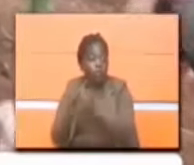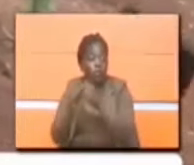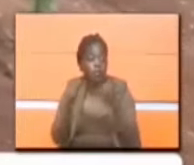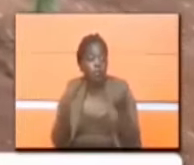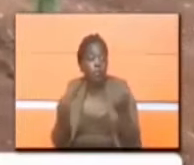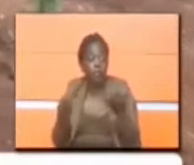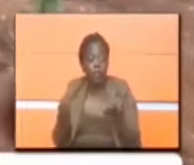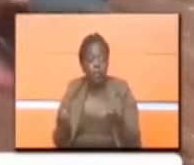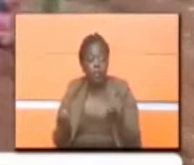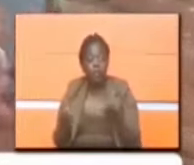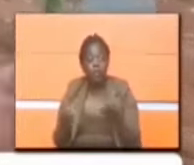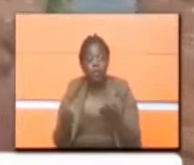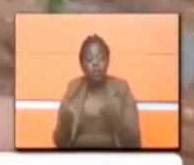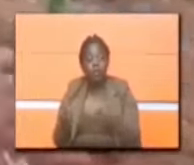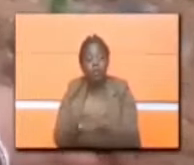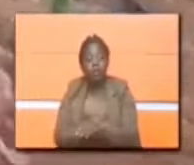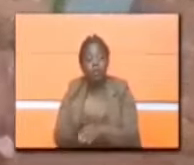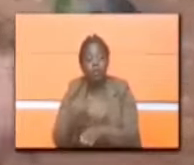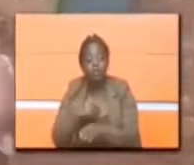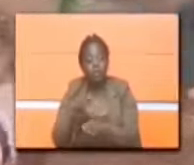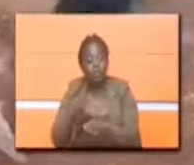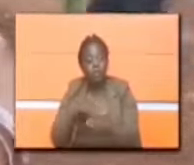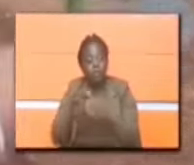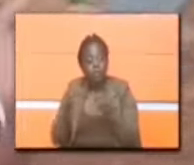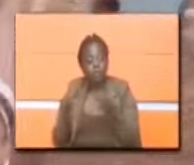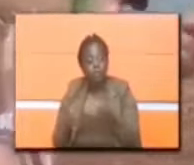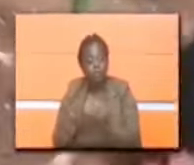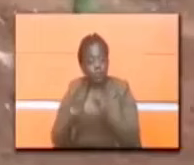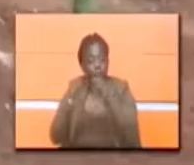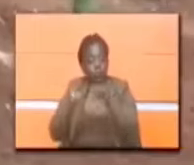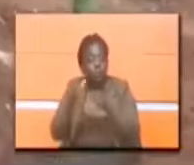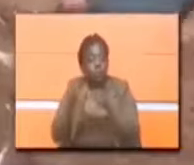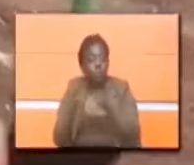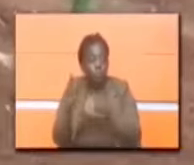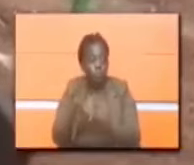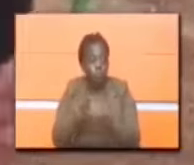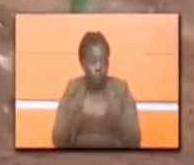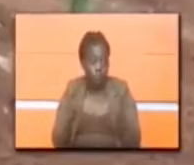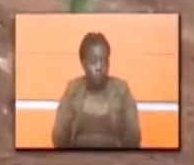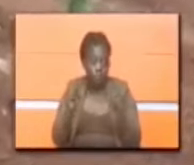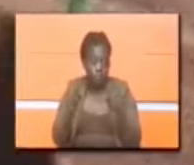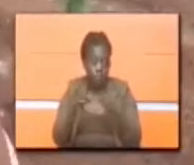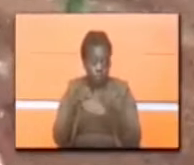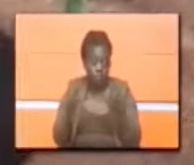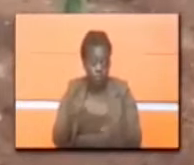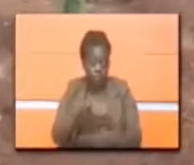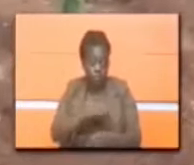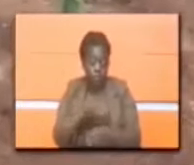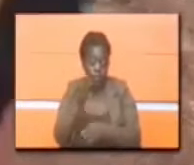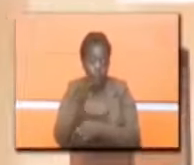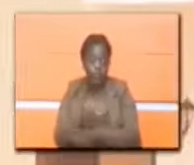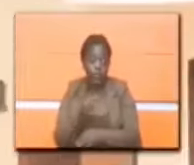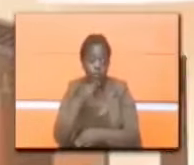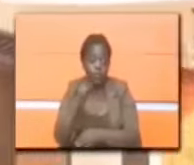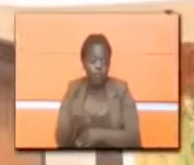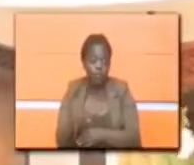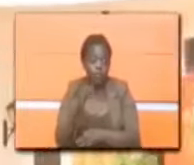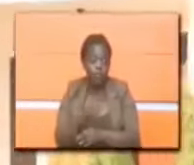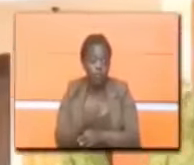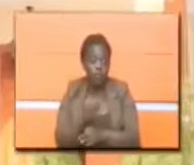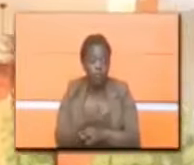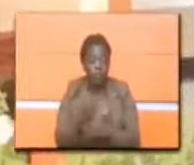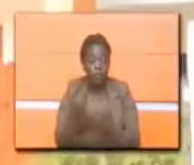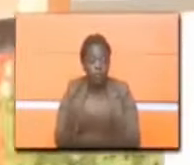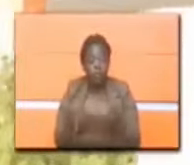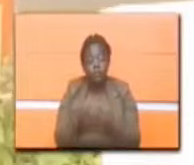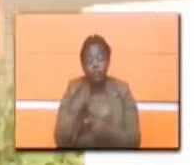na muntu n'omu alesa akombozeza abantu bonna bonna abali ku mukolo ogwo tekuli ya famire senga wabicupuli tata wabicupuli. Kyokono